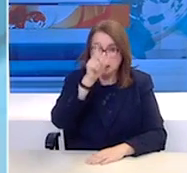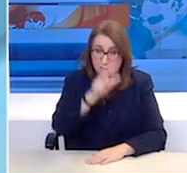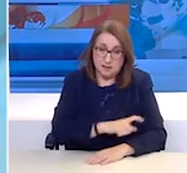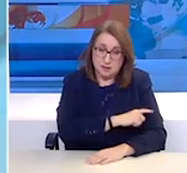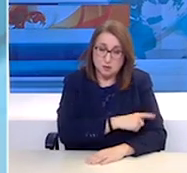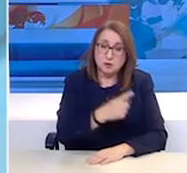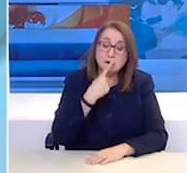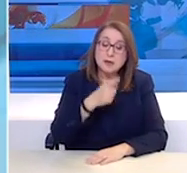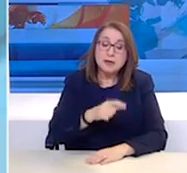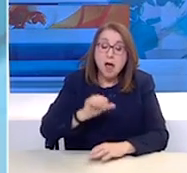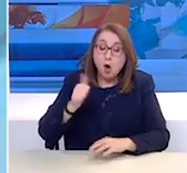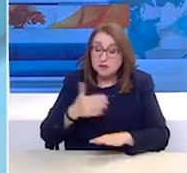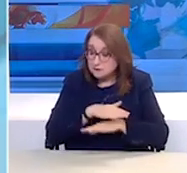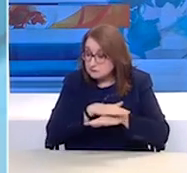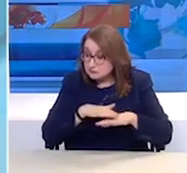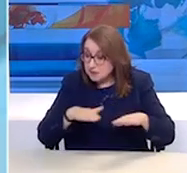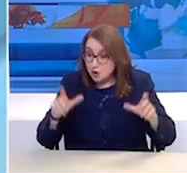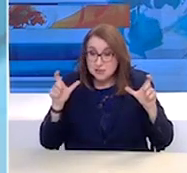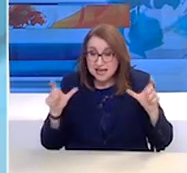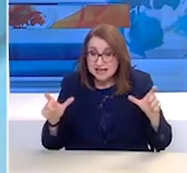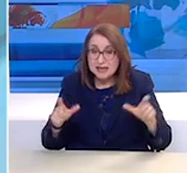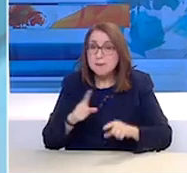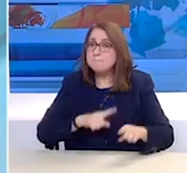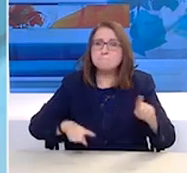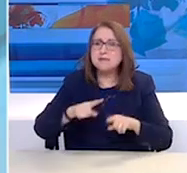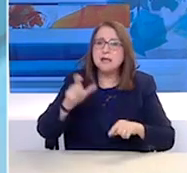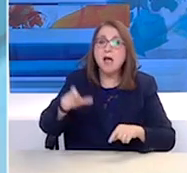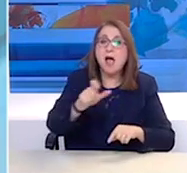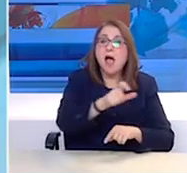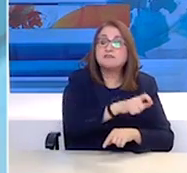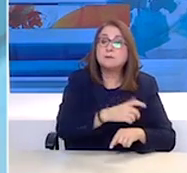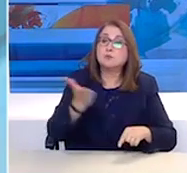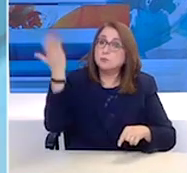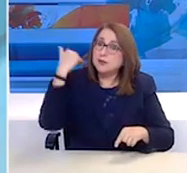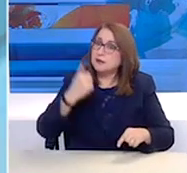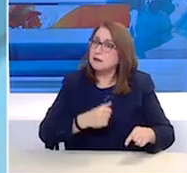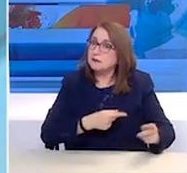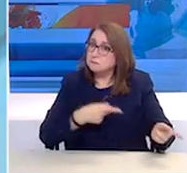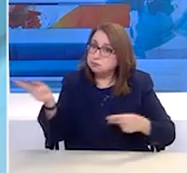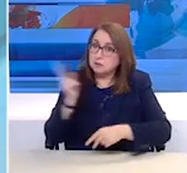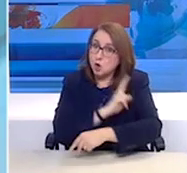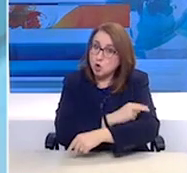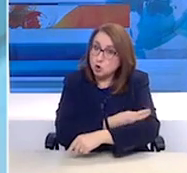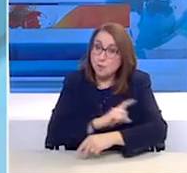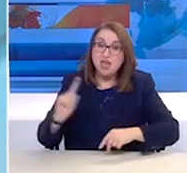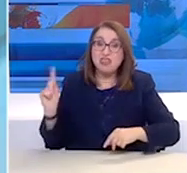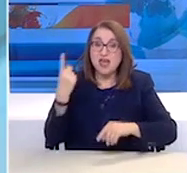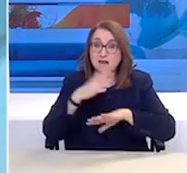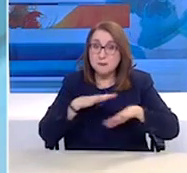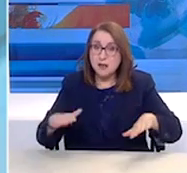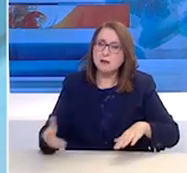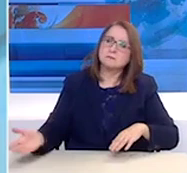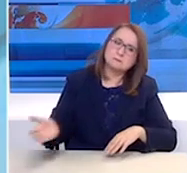και θα επιστρέψουν στην εργασία τους είναι οι πρώην ασθενείς COVID-19 που έχουν θεραπευθεί πλήρως από τον κορονοϊό και τελευταίοι